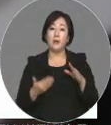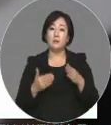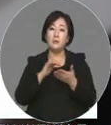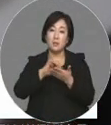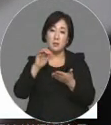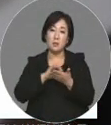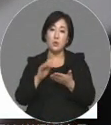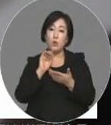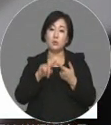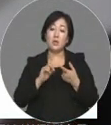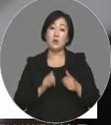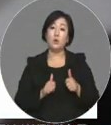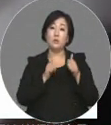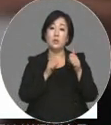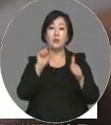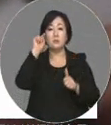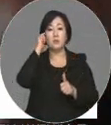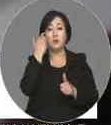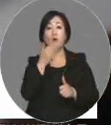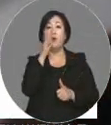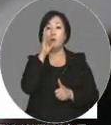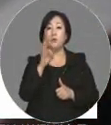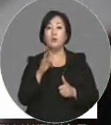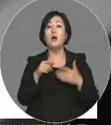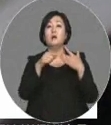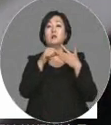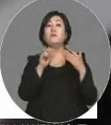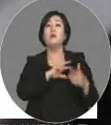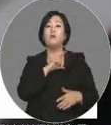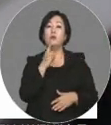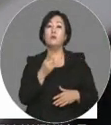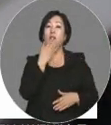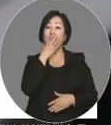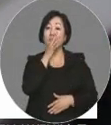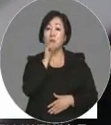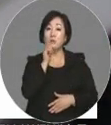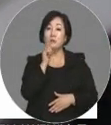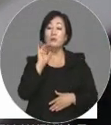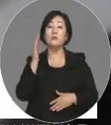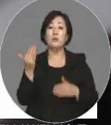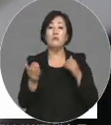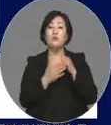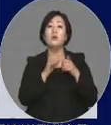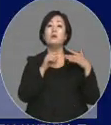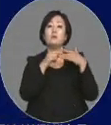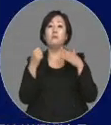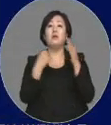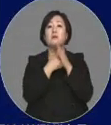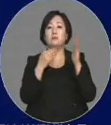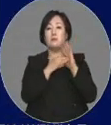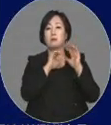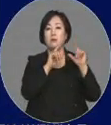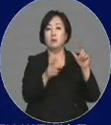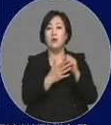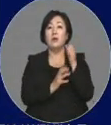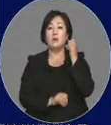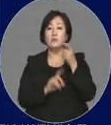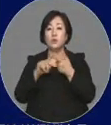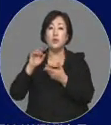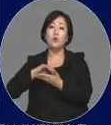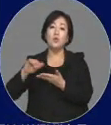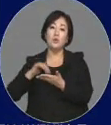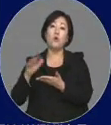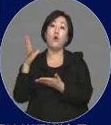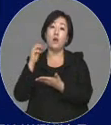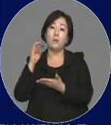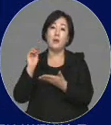있어서 이런 부분에 대해서 여쭤보니까 선발위원회에서 가능성이 있어서 선발을 했다. 기준기록.